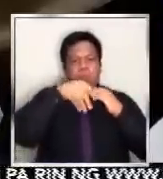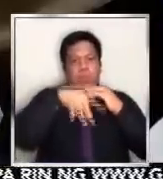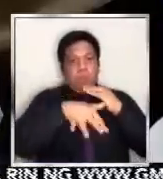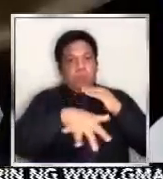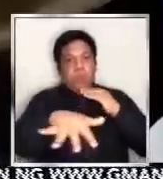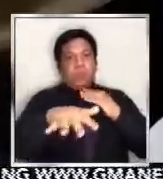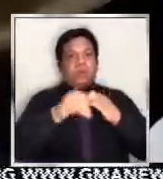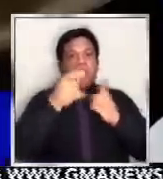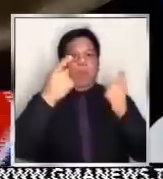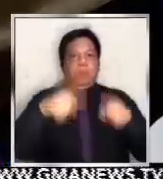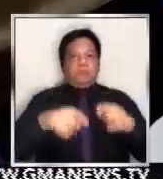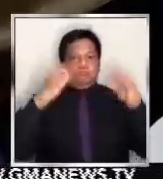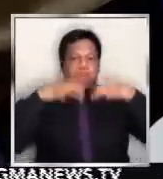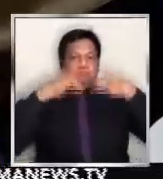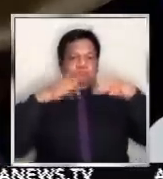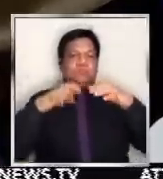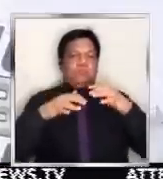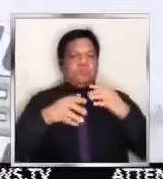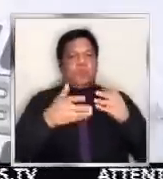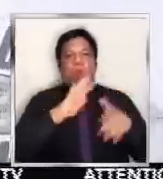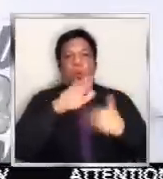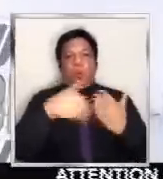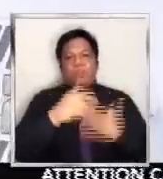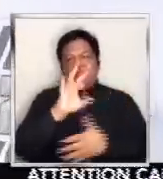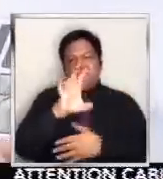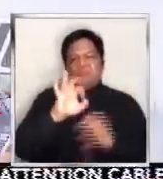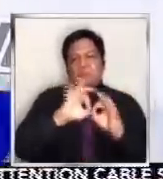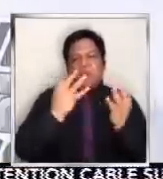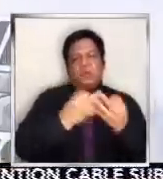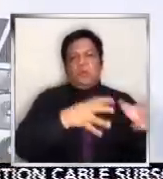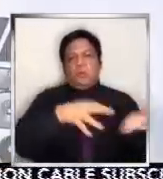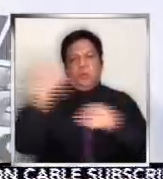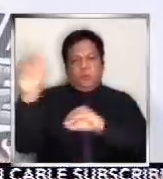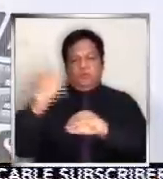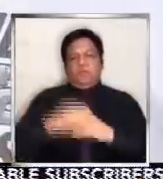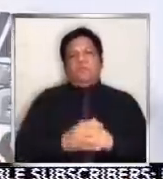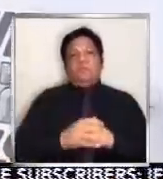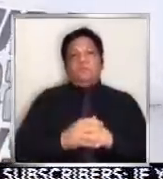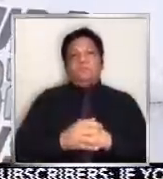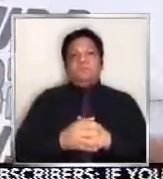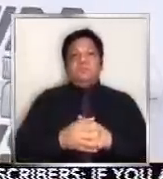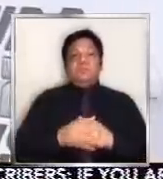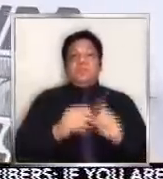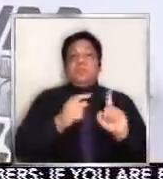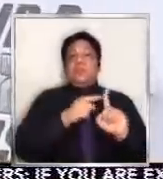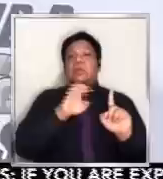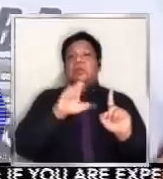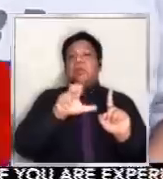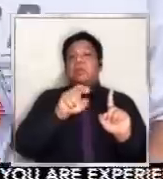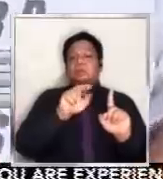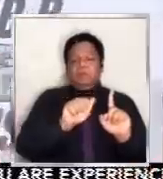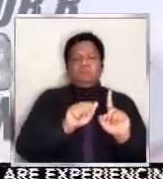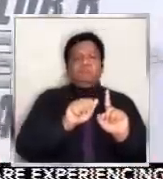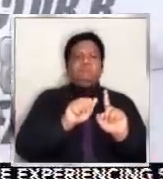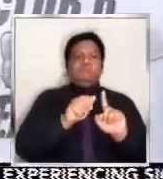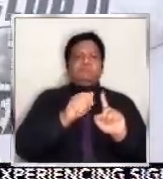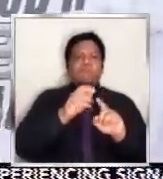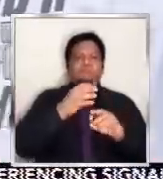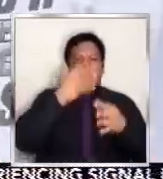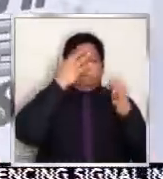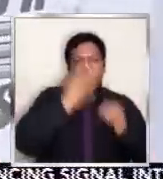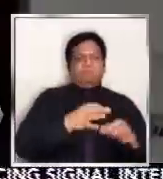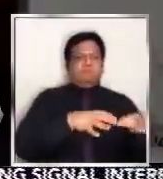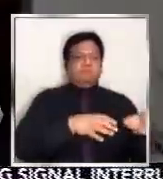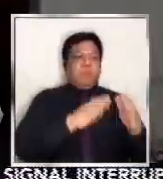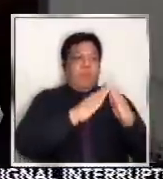po natin is zero casualty. Kaya si Aling Elena hindi na nagdalawang isip na lumikas para masiguro ang kaligtasan ng kanyang